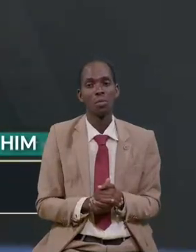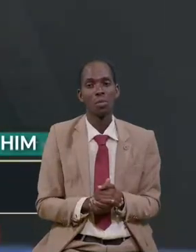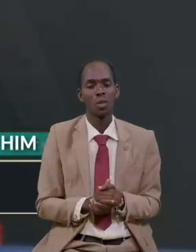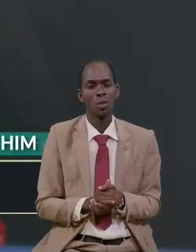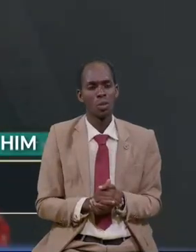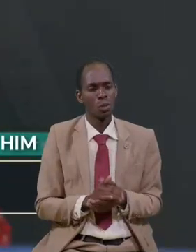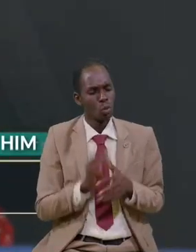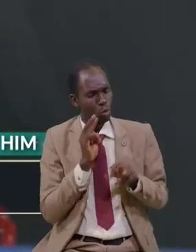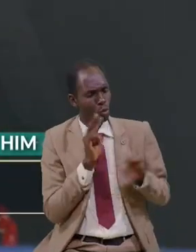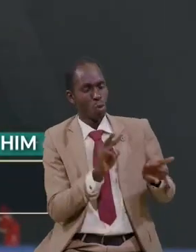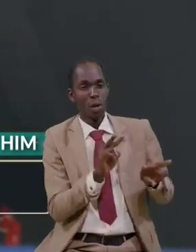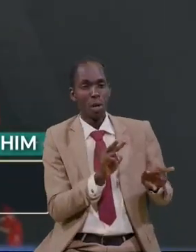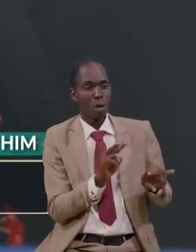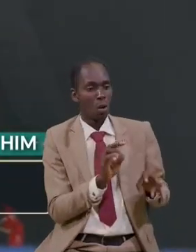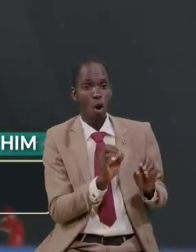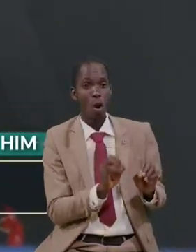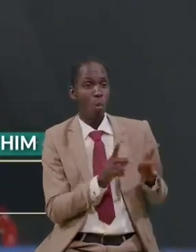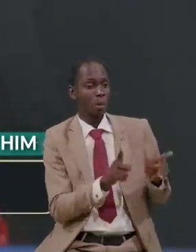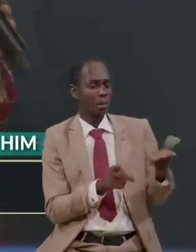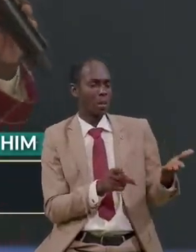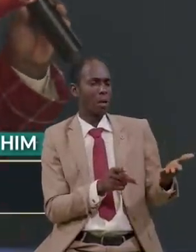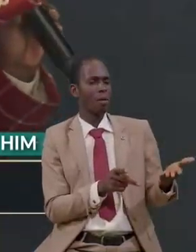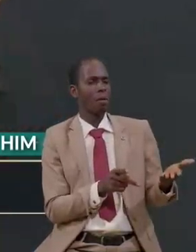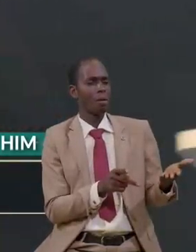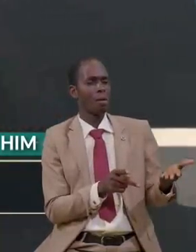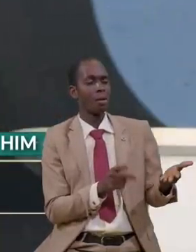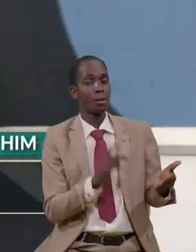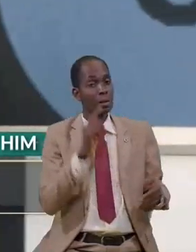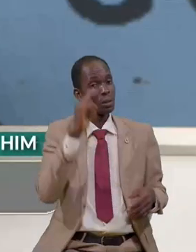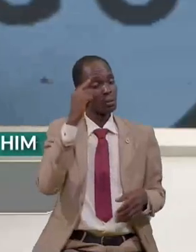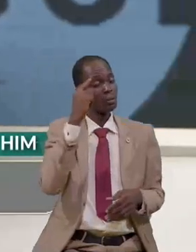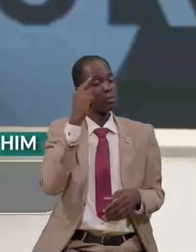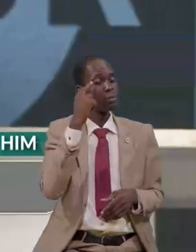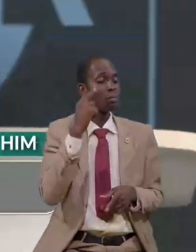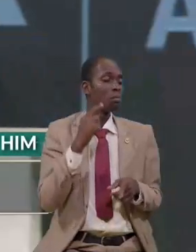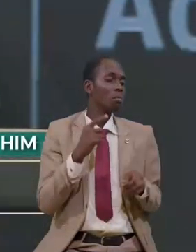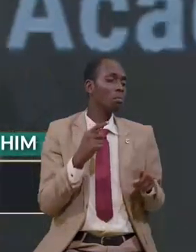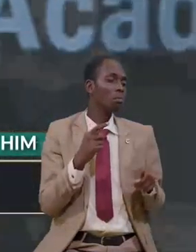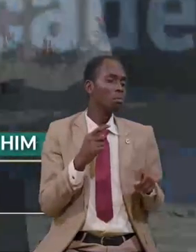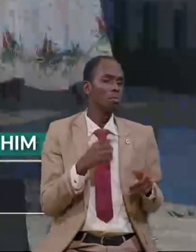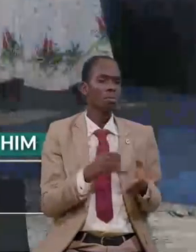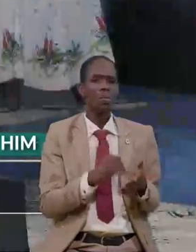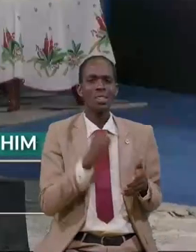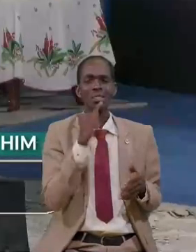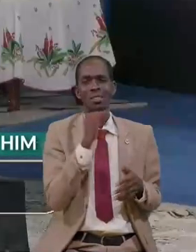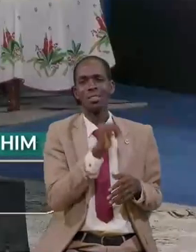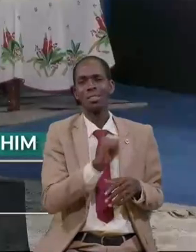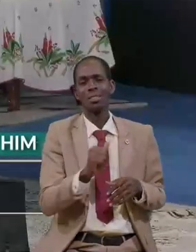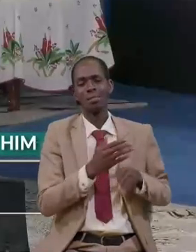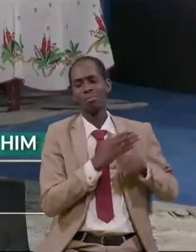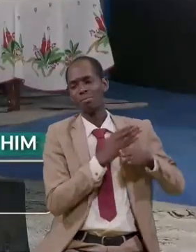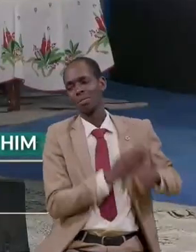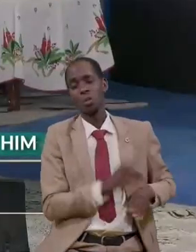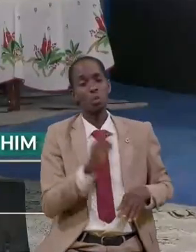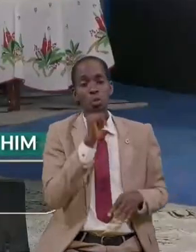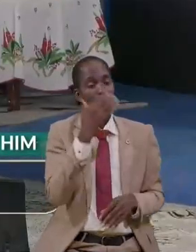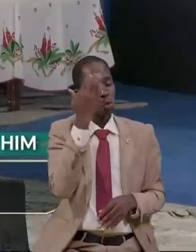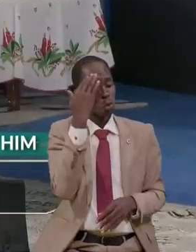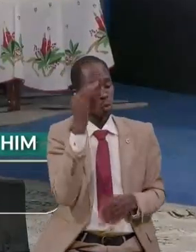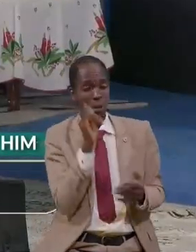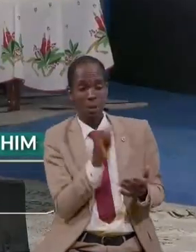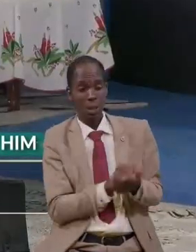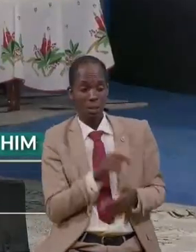Tu regardes aux opportunités. Tu penses que c'est un obstacle. Tu ne sauras